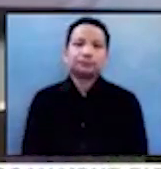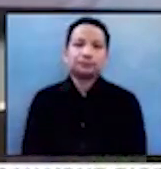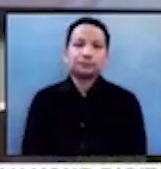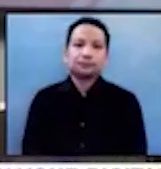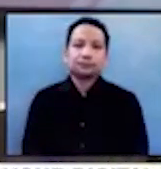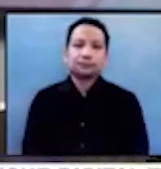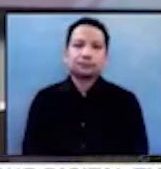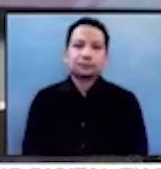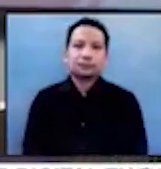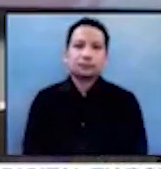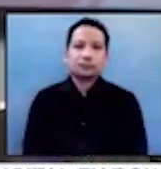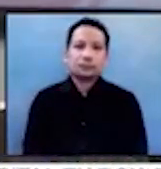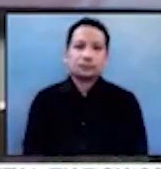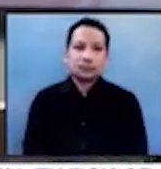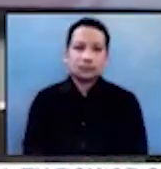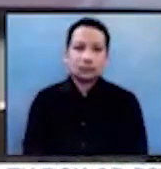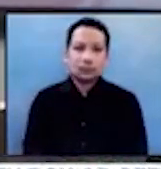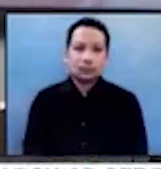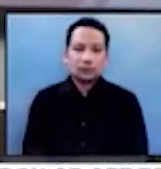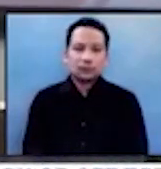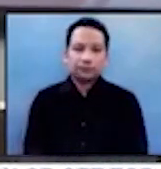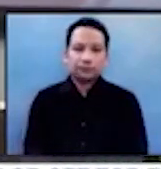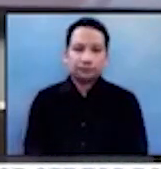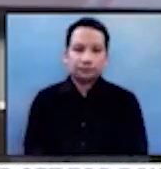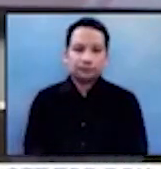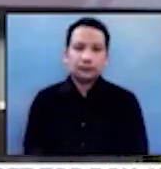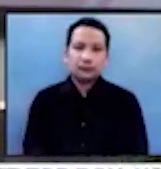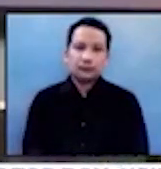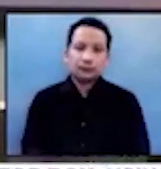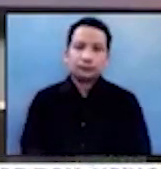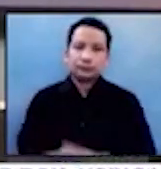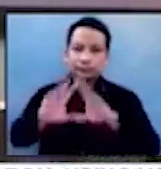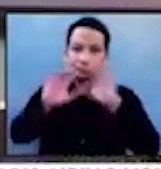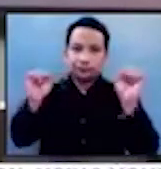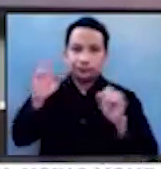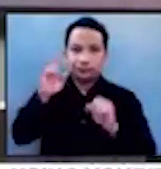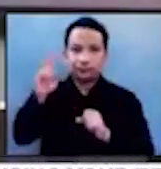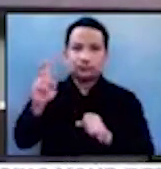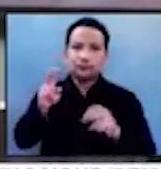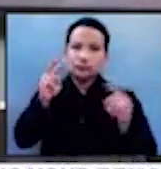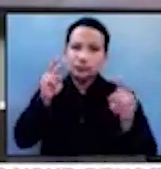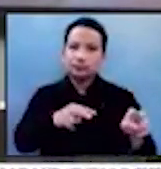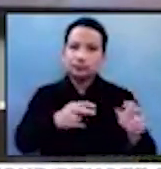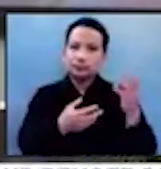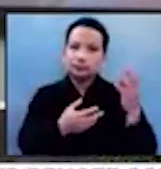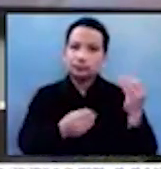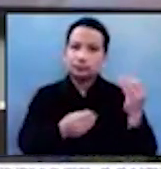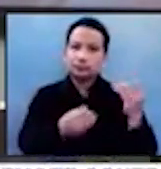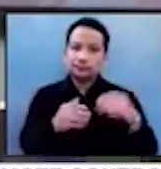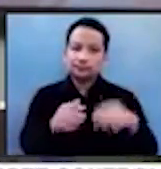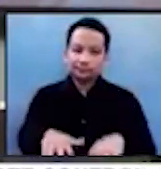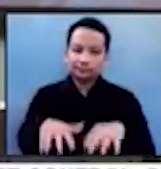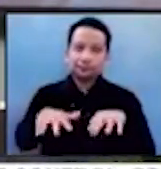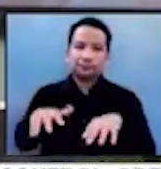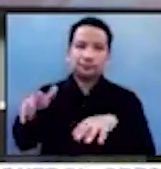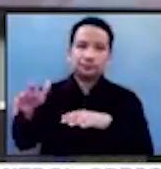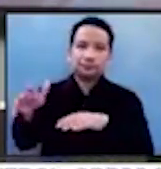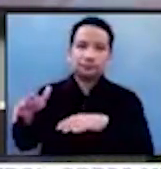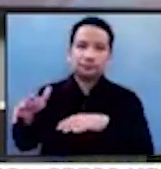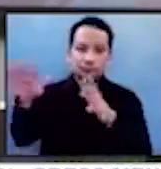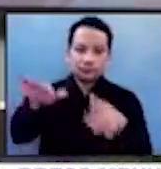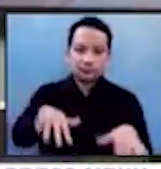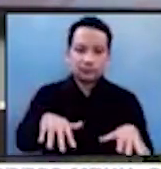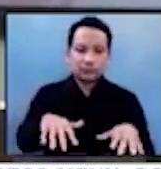Tiniyak ni Pangulong Ferdinand R. Marcos Jr. na nakatutok ang pamahalaan sa mga naiulat na mga pagbaha at landslide sa Davao del Sur at